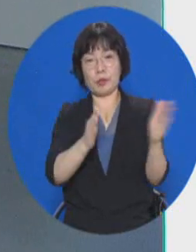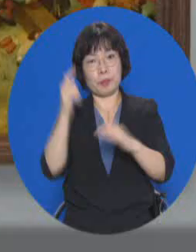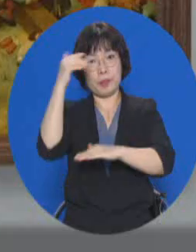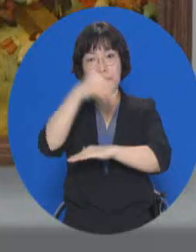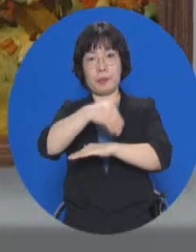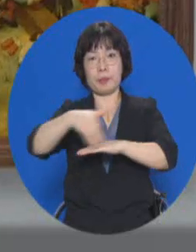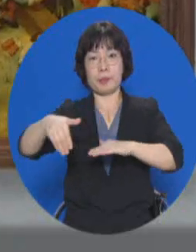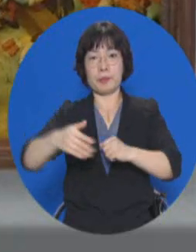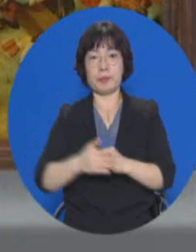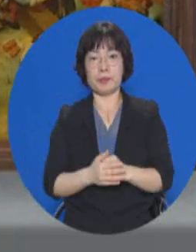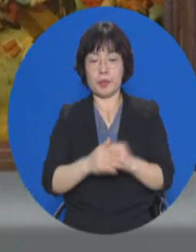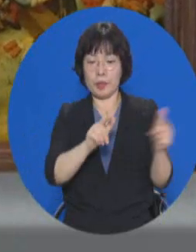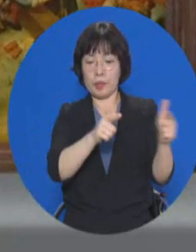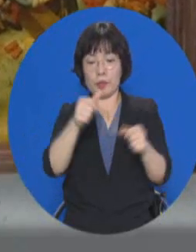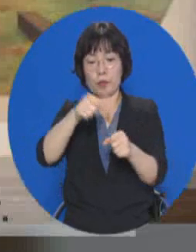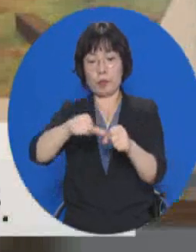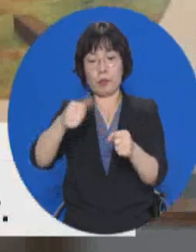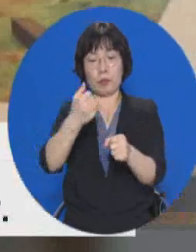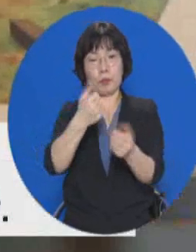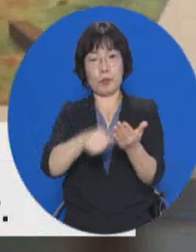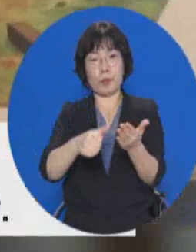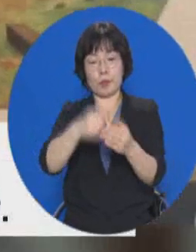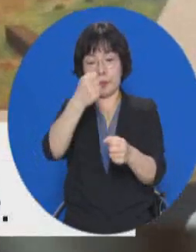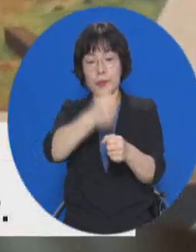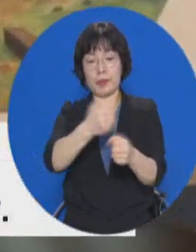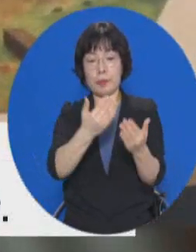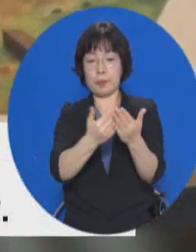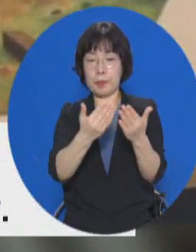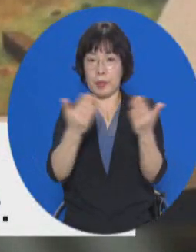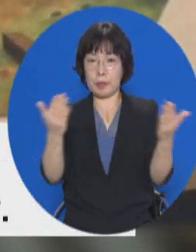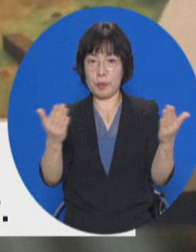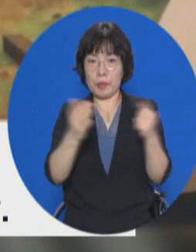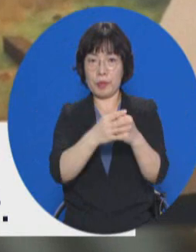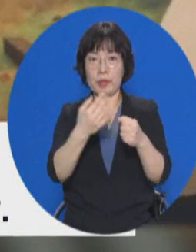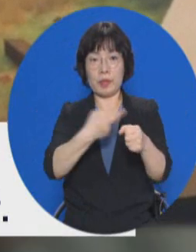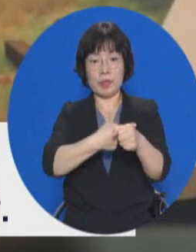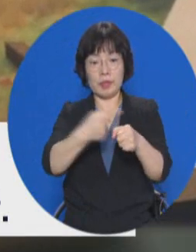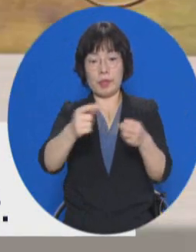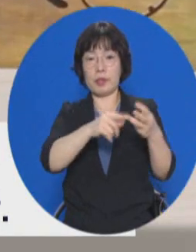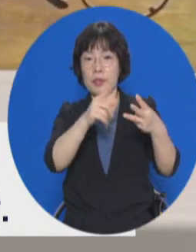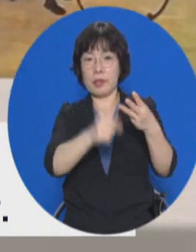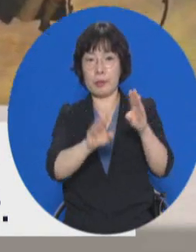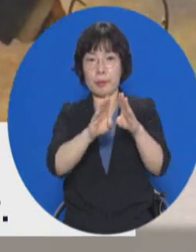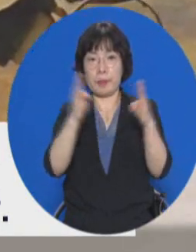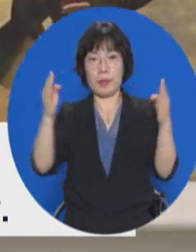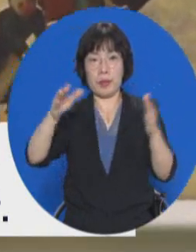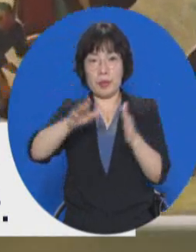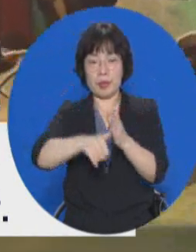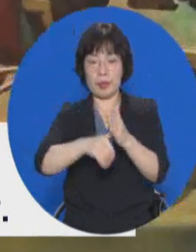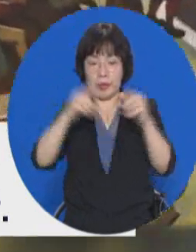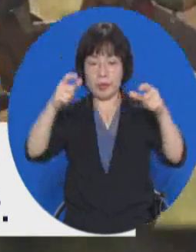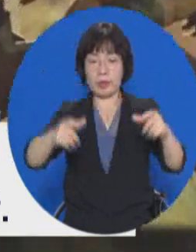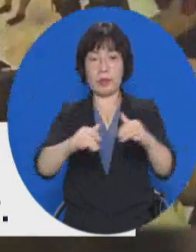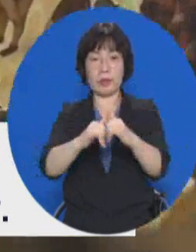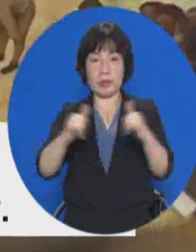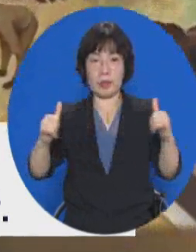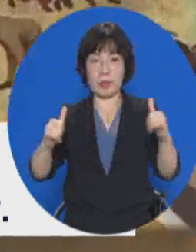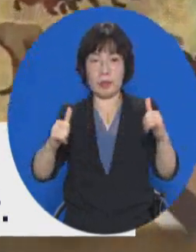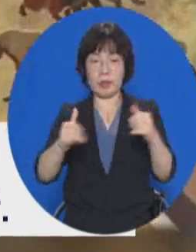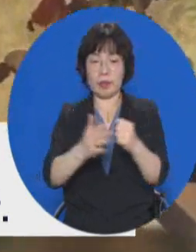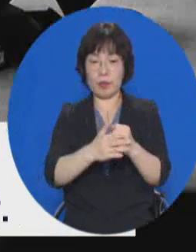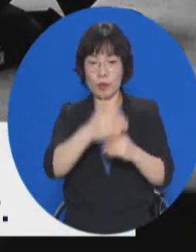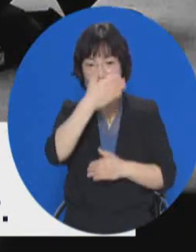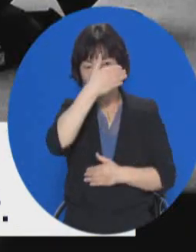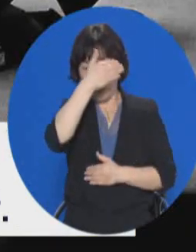전망입니다. 이런 작품들은 아마 내년 21년 3월 개관을 하면은 도민들이 이런